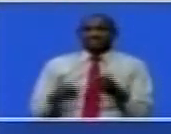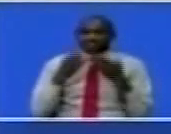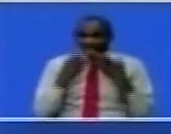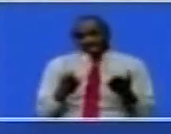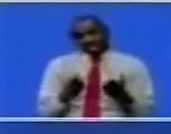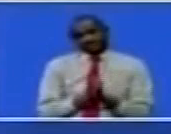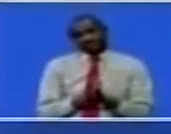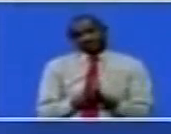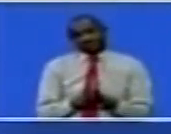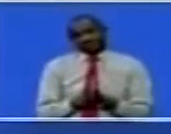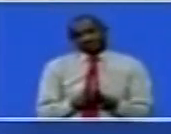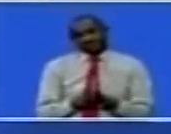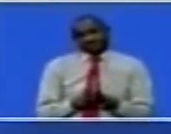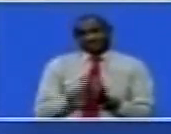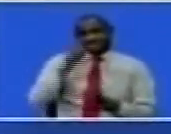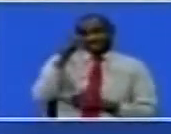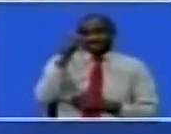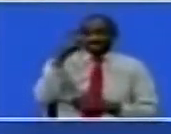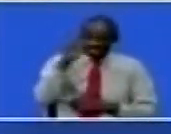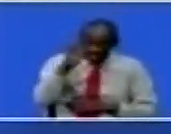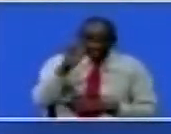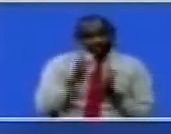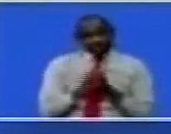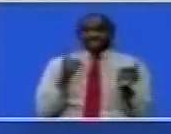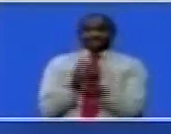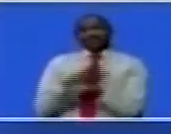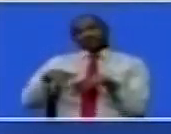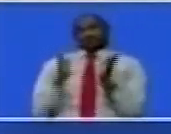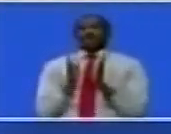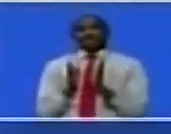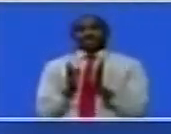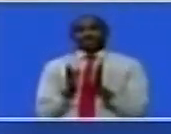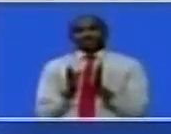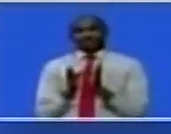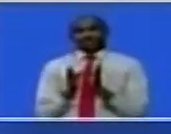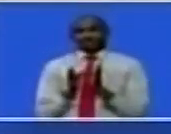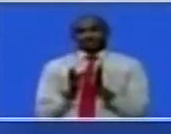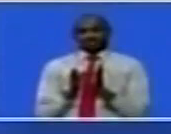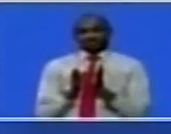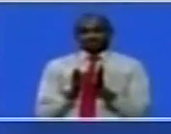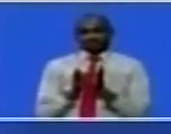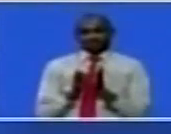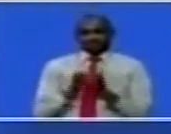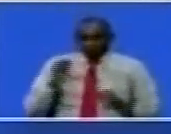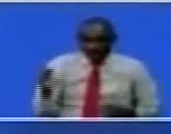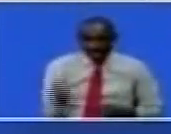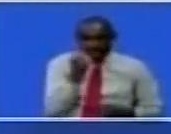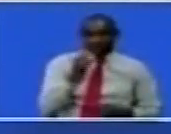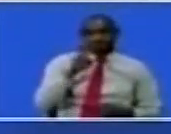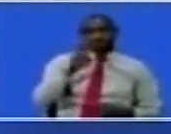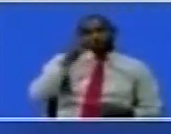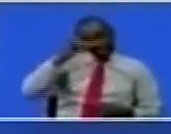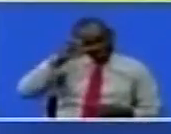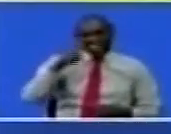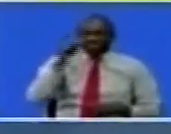take. Take. Wake. To wake up. Fine to wake up. Wake